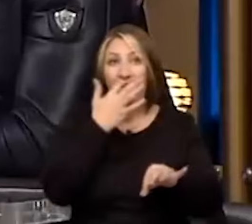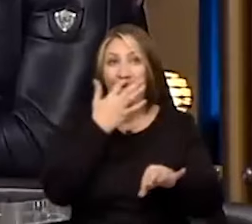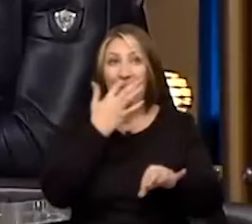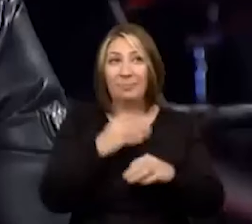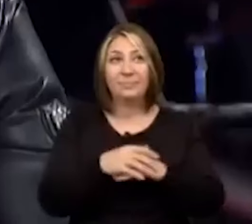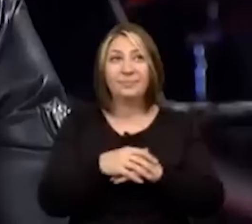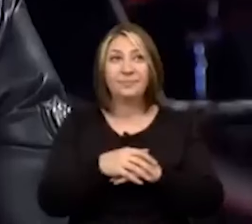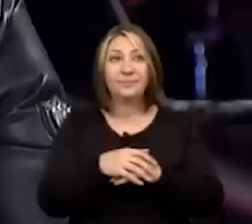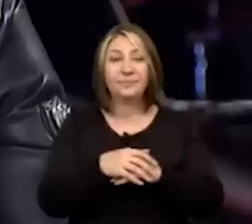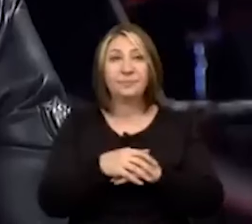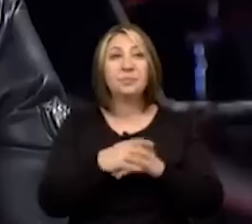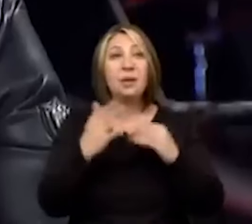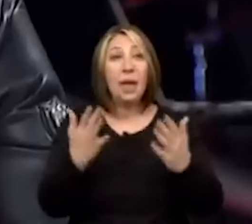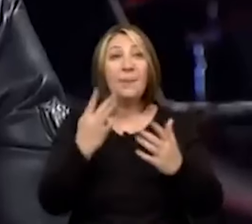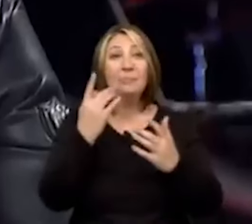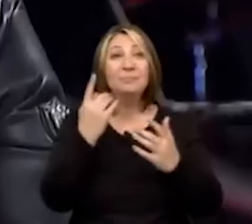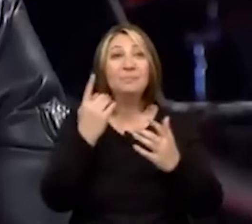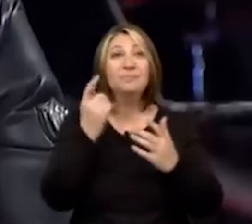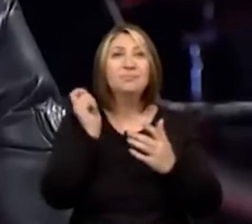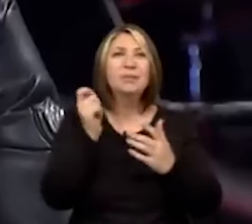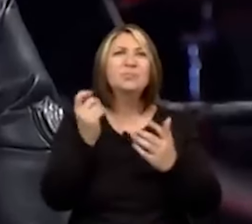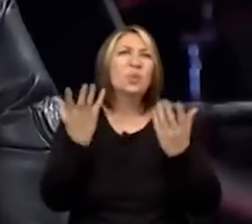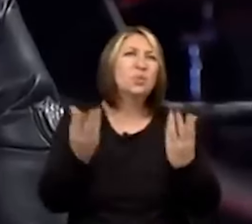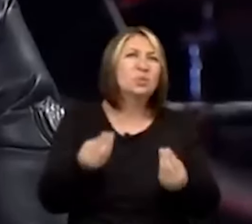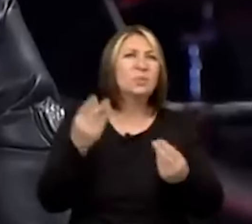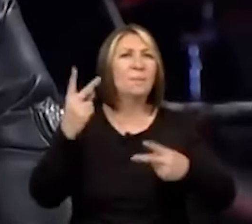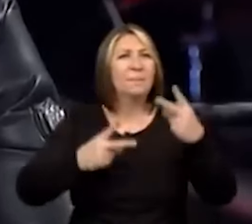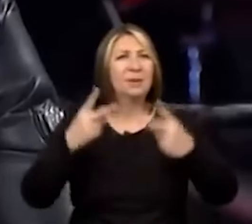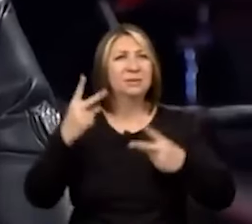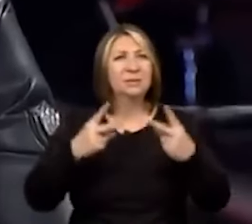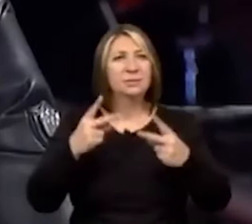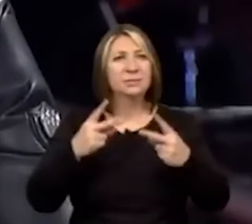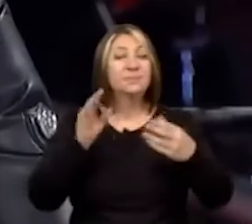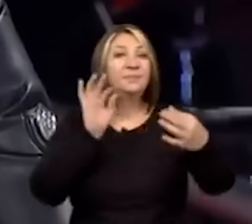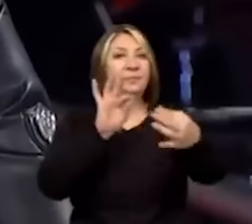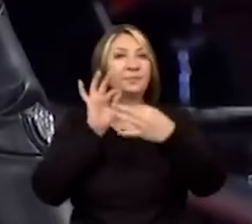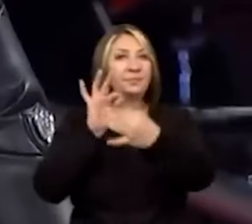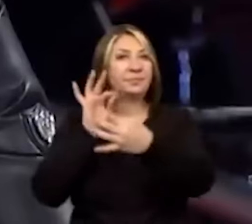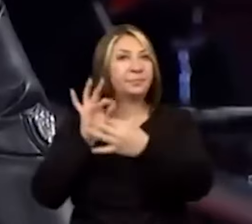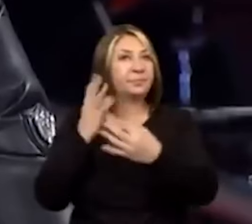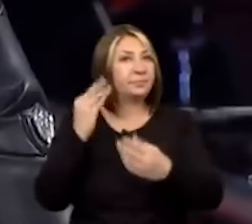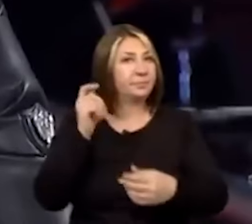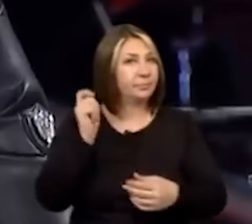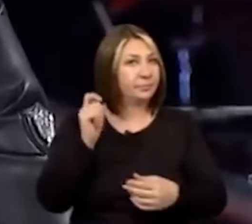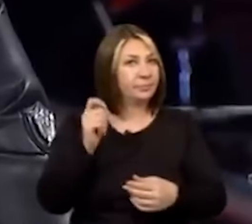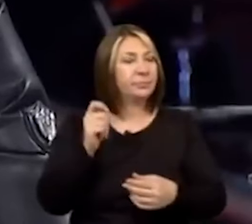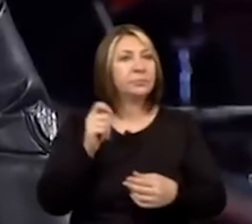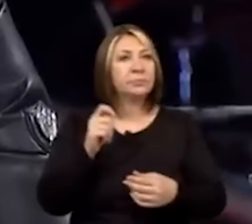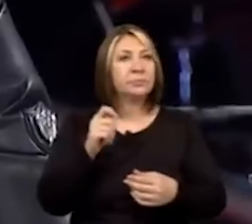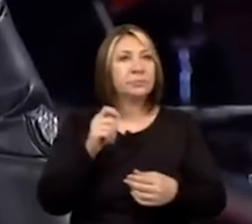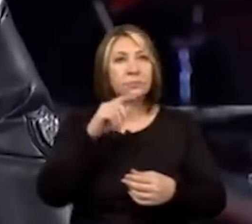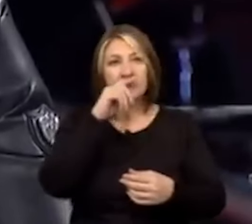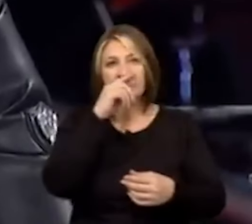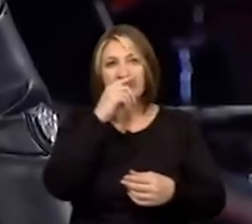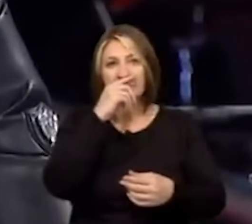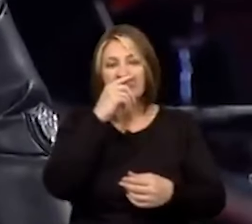medya meselesine. Ama bir şekilde mecbur kalıyorsunuz. Bir takım iletişim kurmak zorundasınız insanlarla.